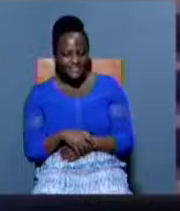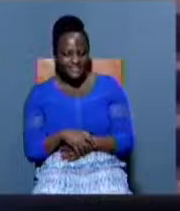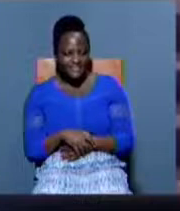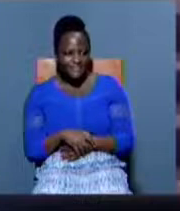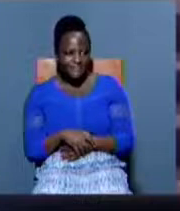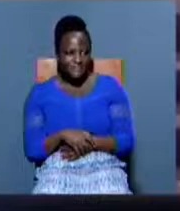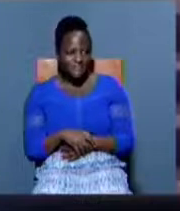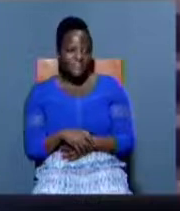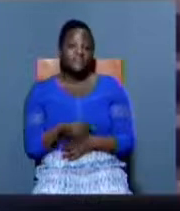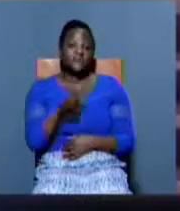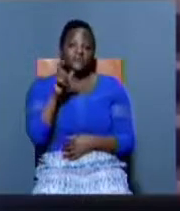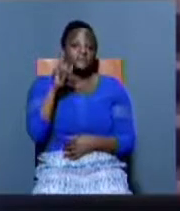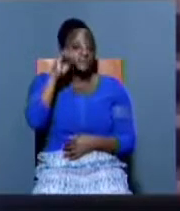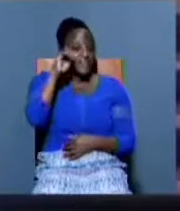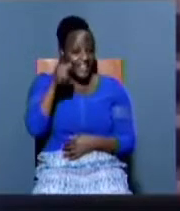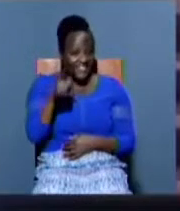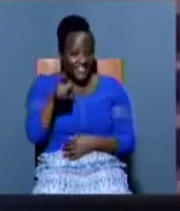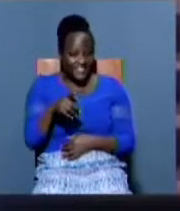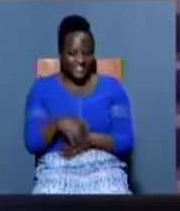Hivi ni watu mnanielewa?